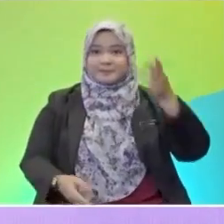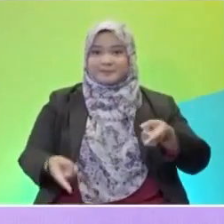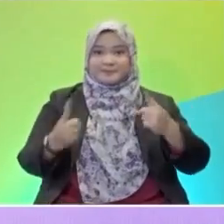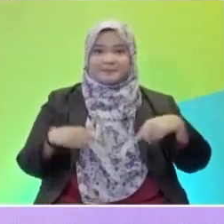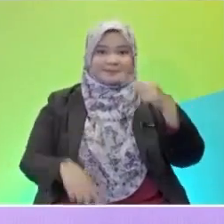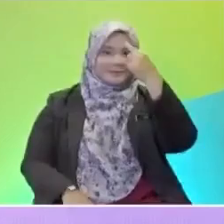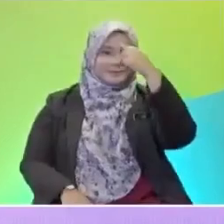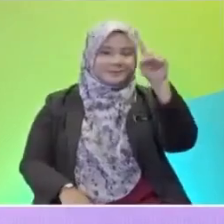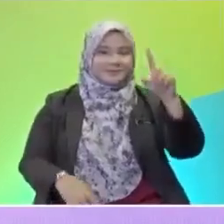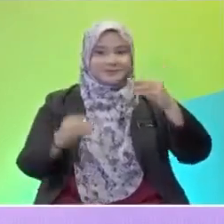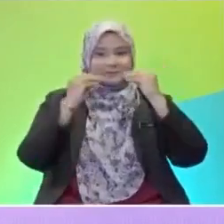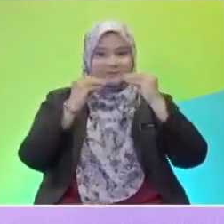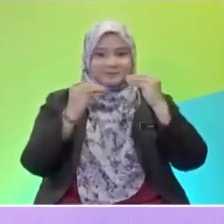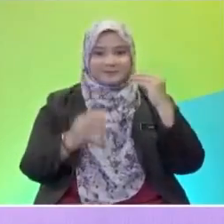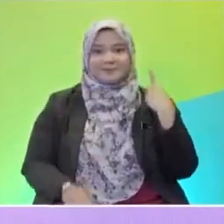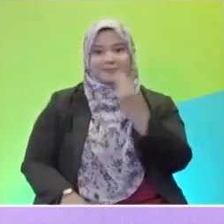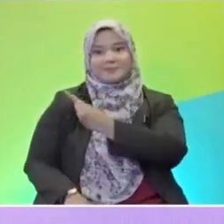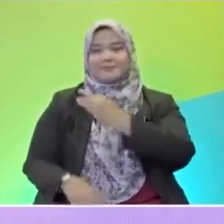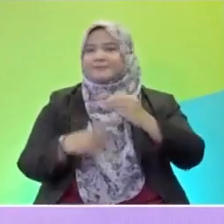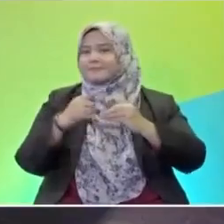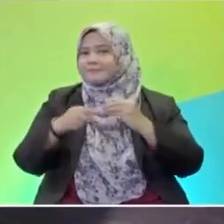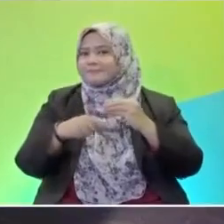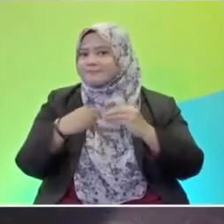pusat dua badan Assalamualaikum